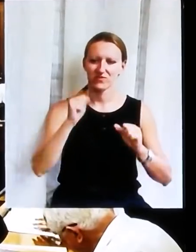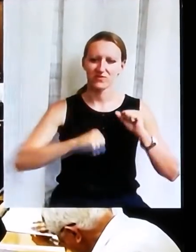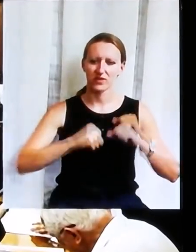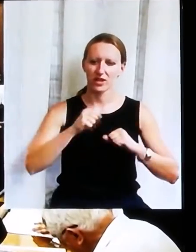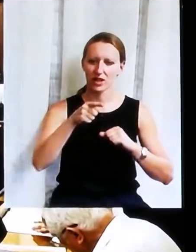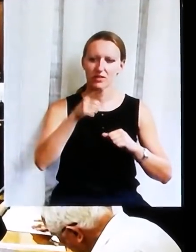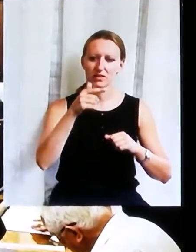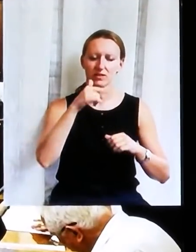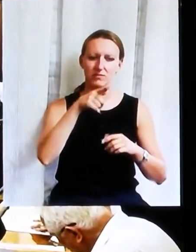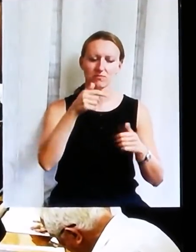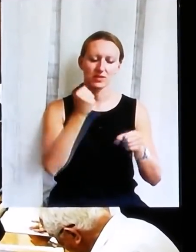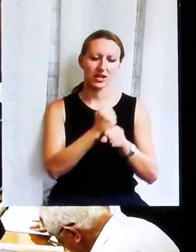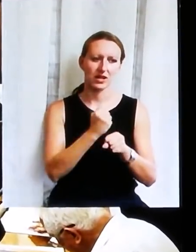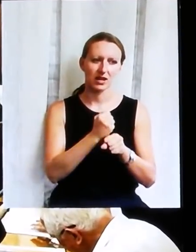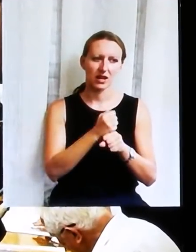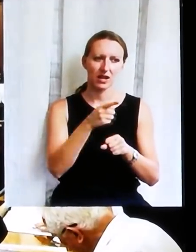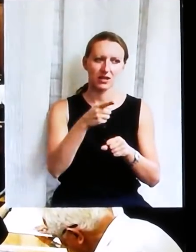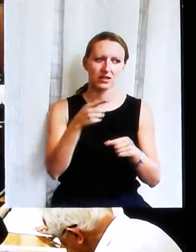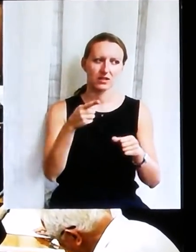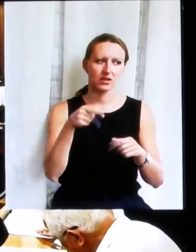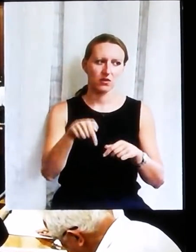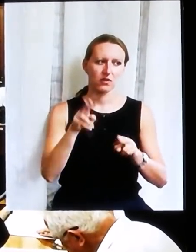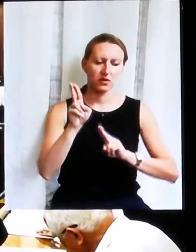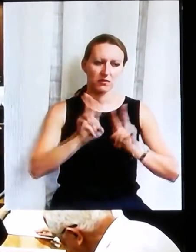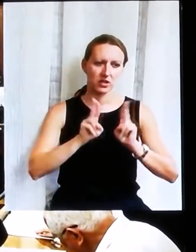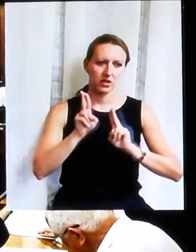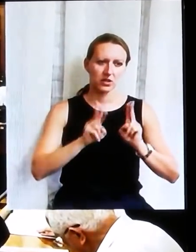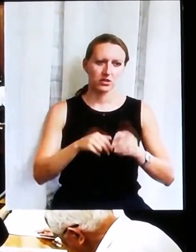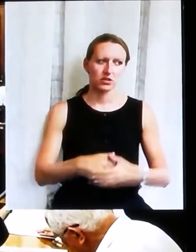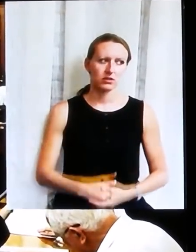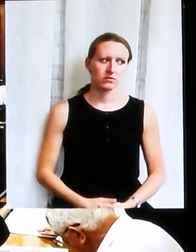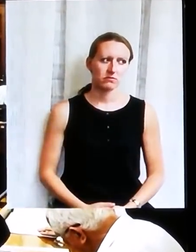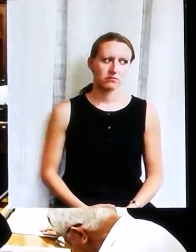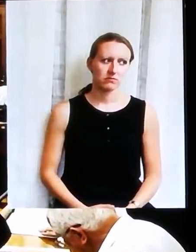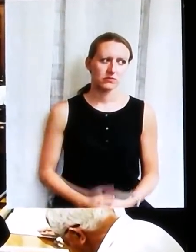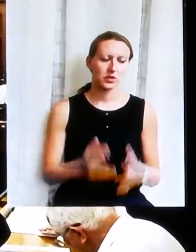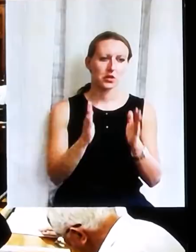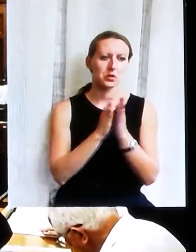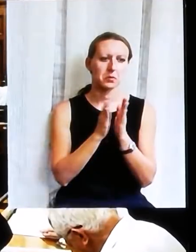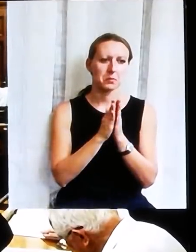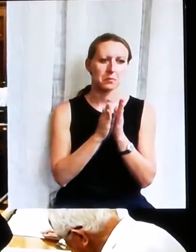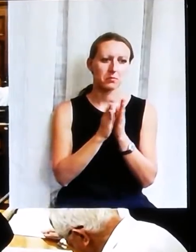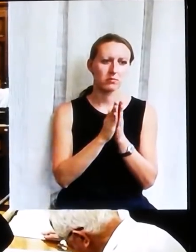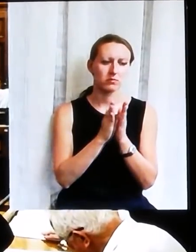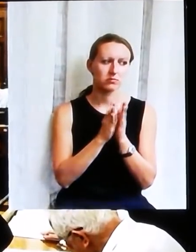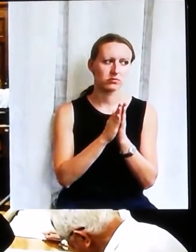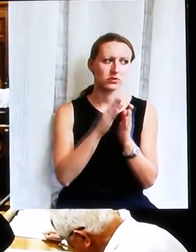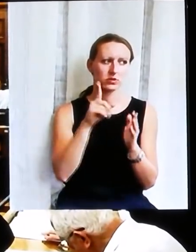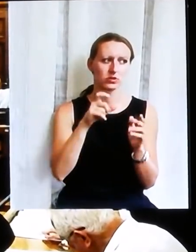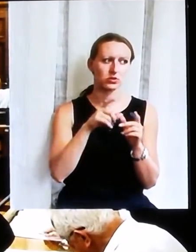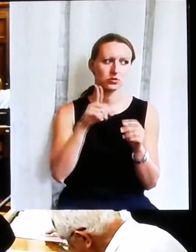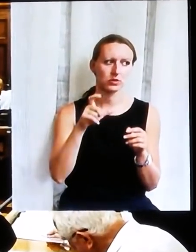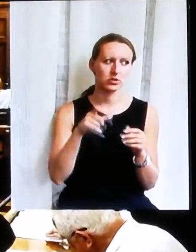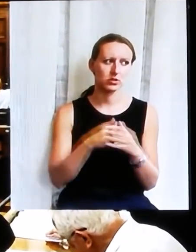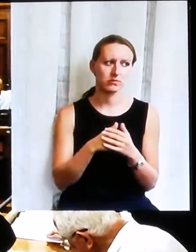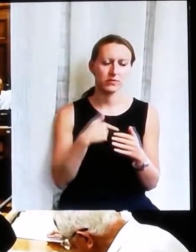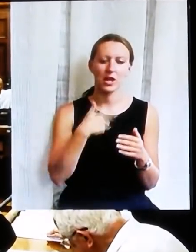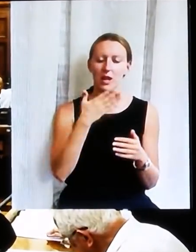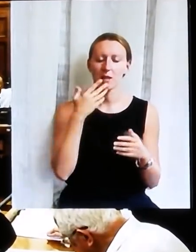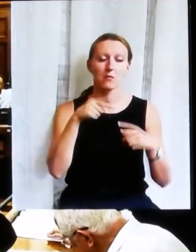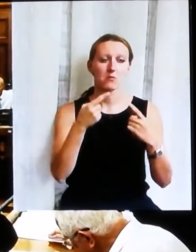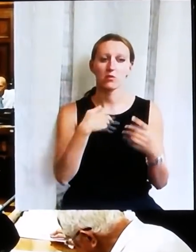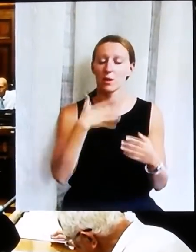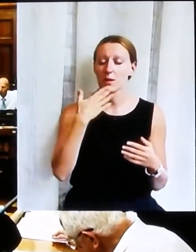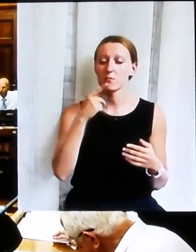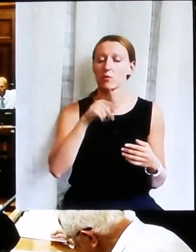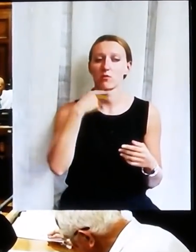vladanjem remetite rad, normalan rad ovog vijeća. Molim vas, kolega Čuriću, nemate, samo